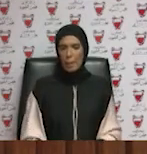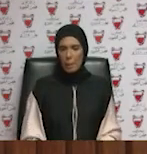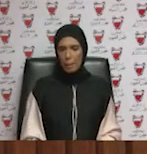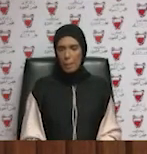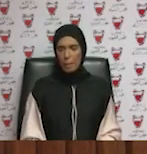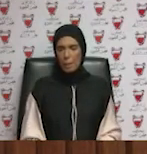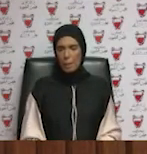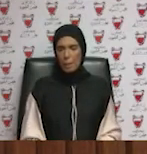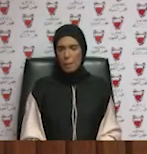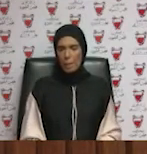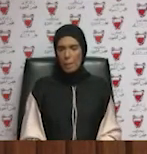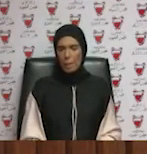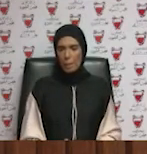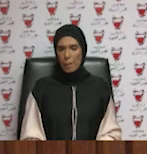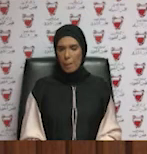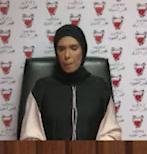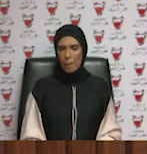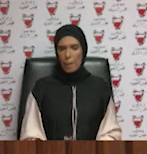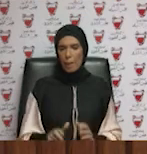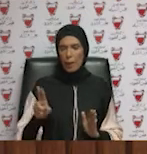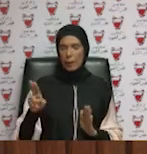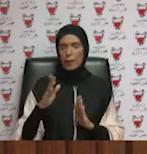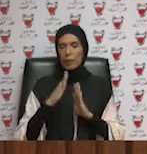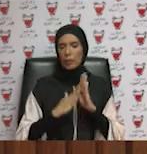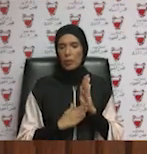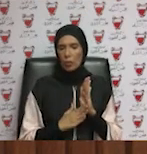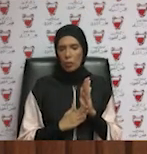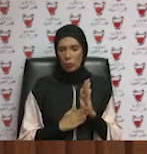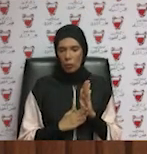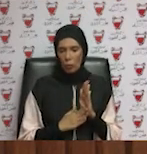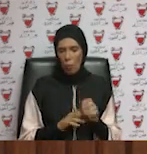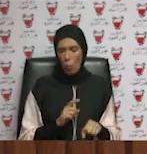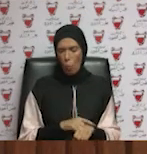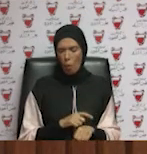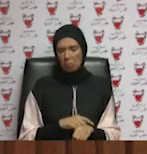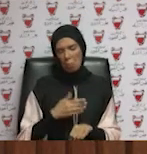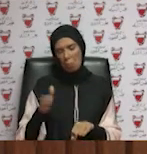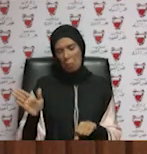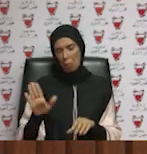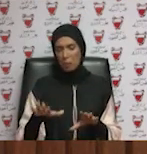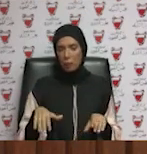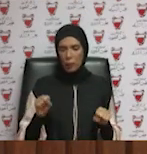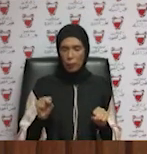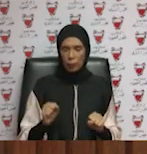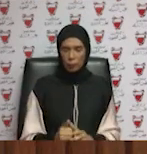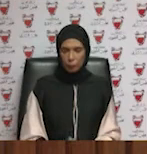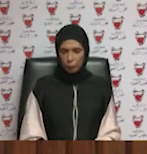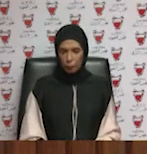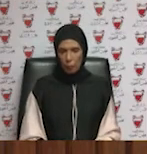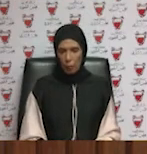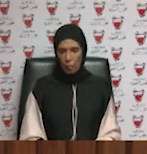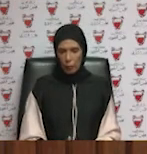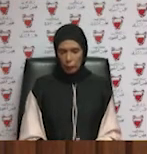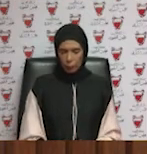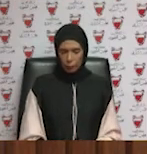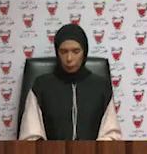هم ذهبوا إن هذا التقرير عفى عليه الزمن، وبالتالي يجب أن لا نضيع الكثير